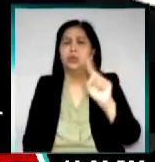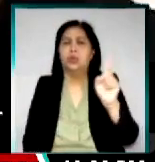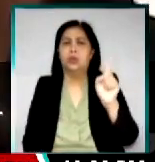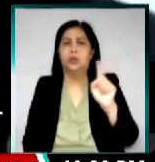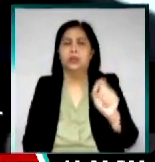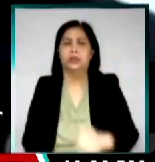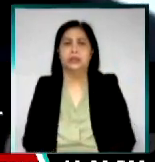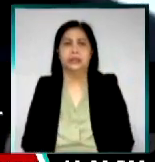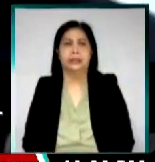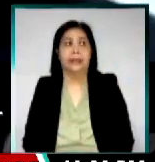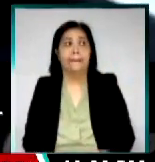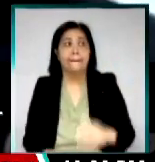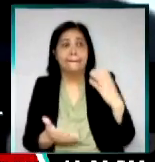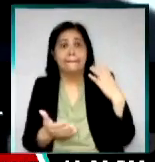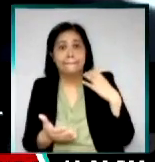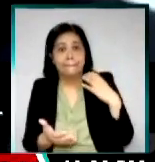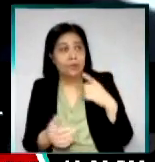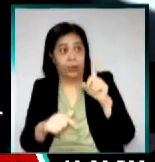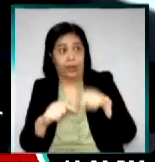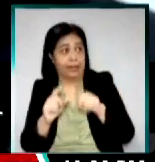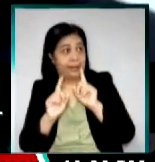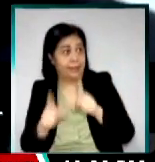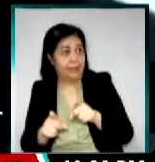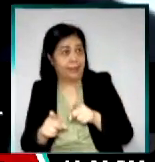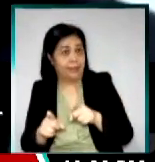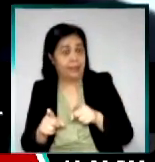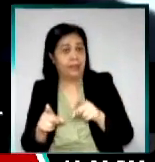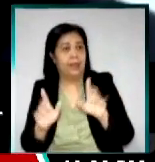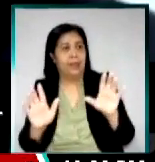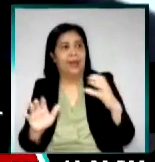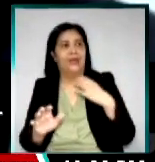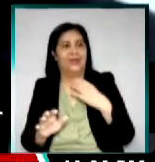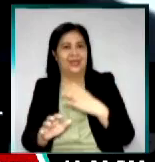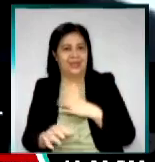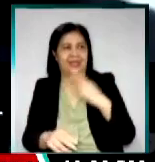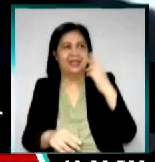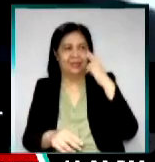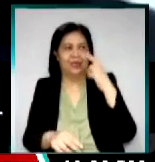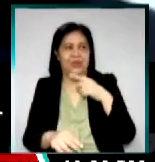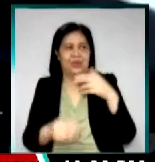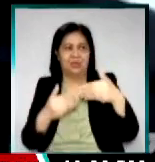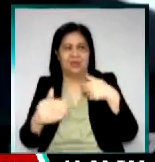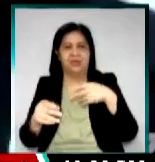Mr. Chair. If you cannot answer that, then shut up. Congressman Remulla is already prejudging.